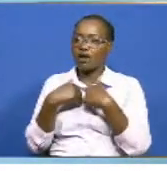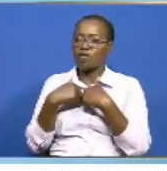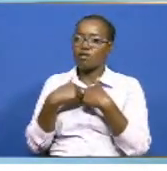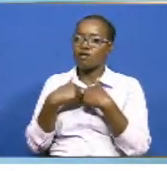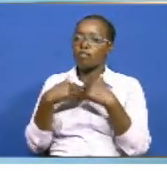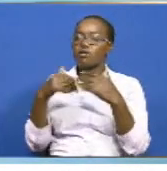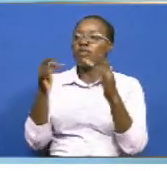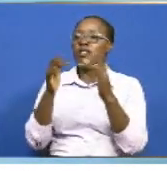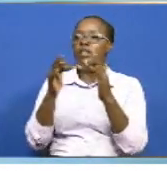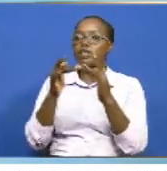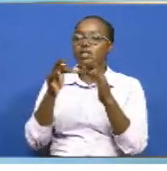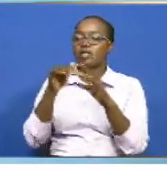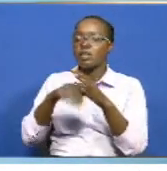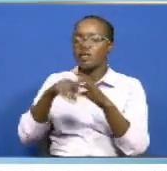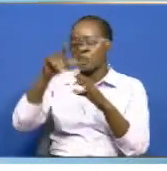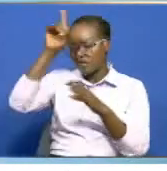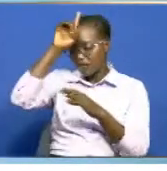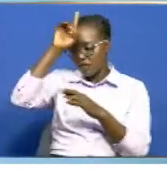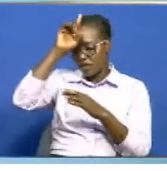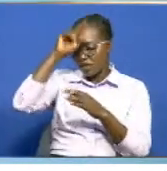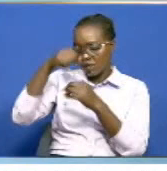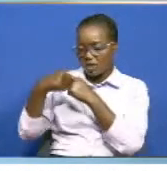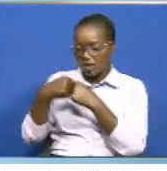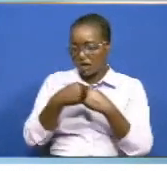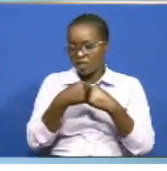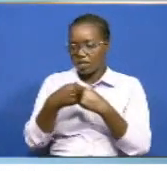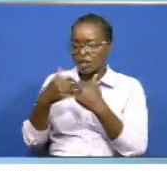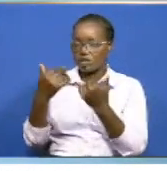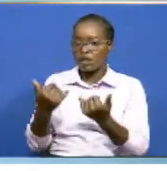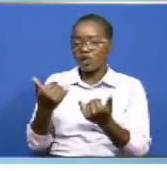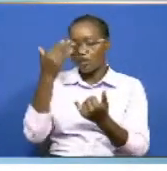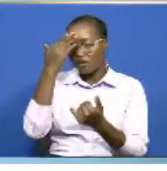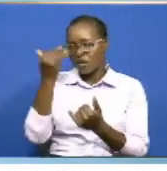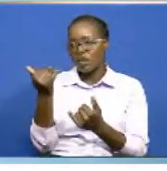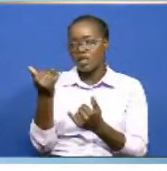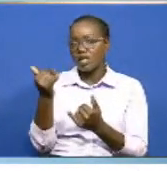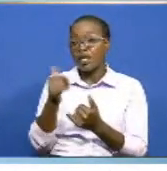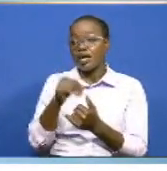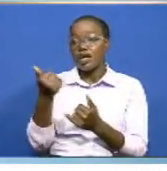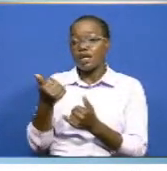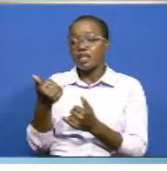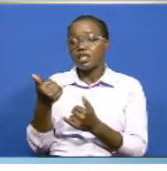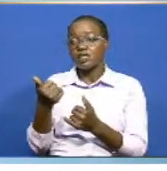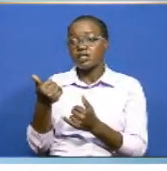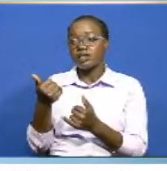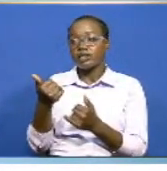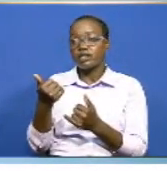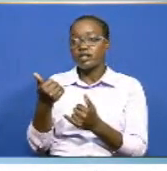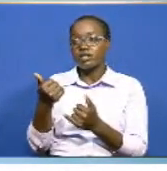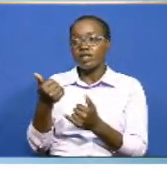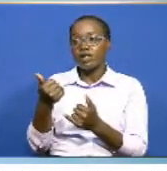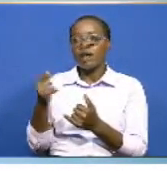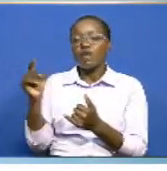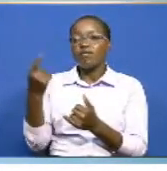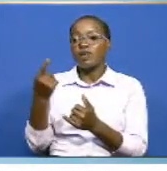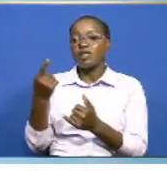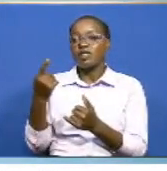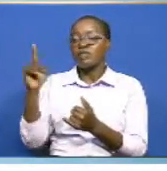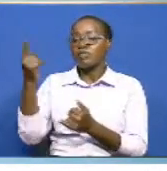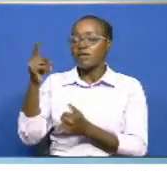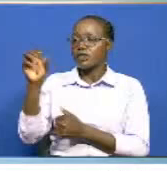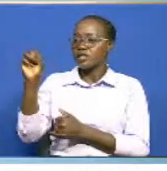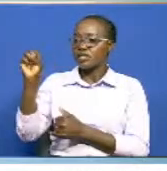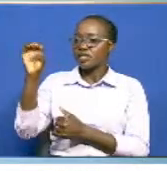mtandao katika mashinani. Hiyo ndio changamoto kwa sababu wengine wakisoma labda wamemaliza semester kwanza, wewe unangangana